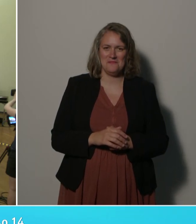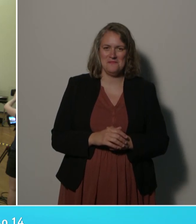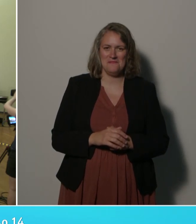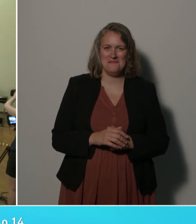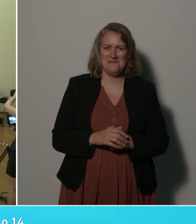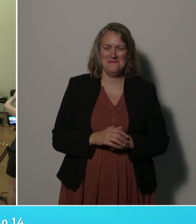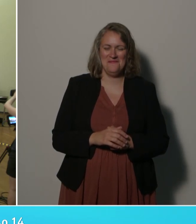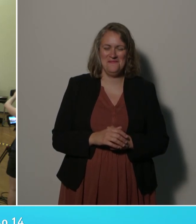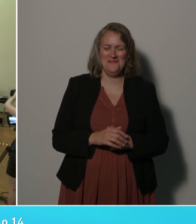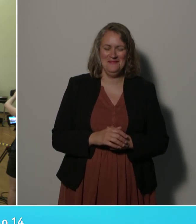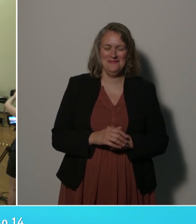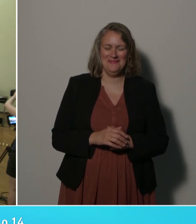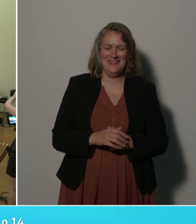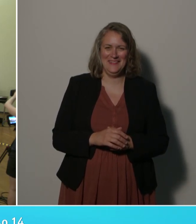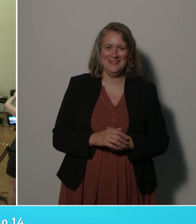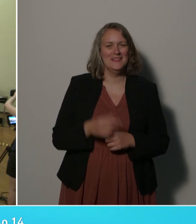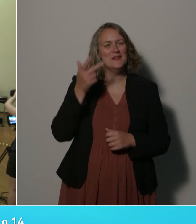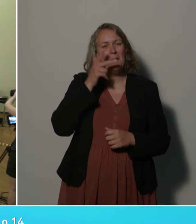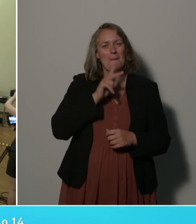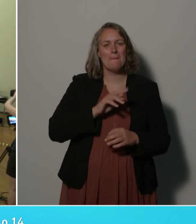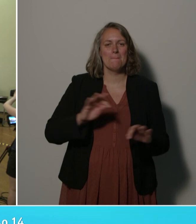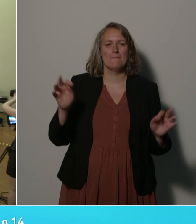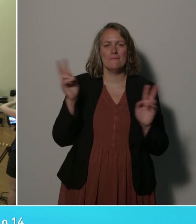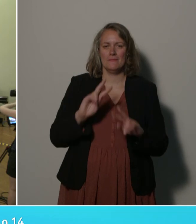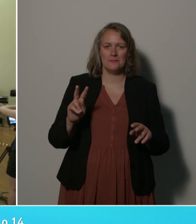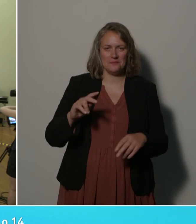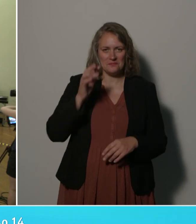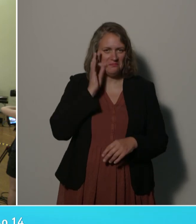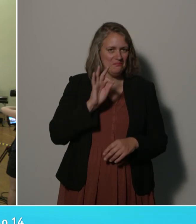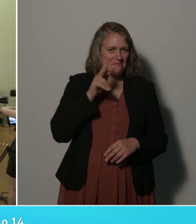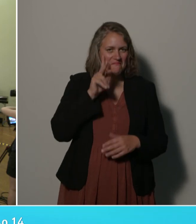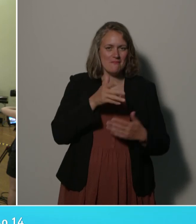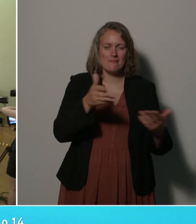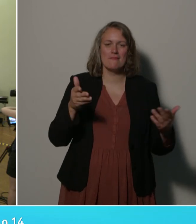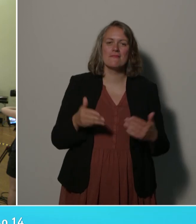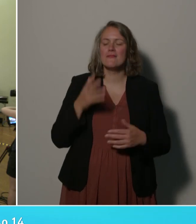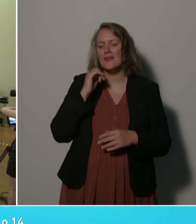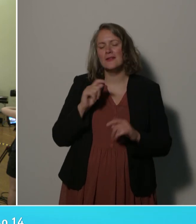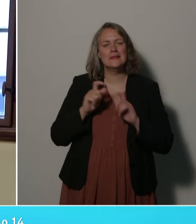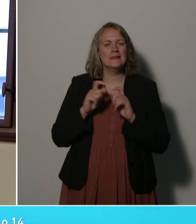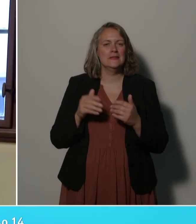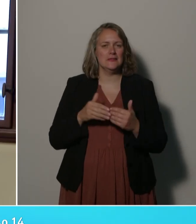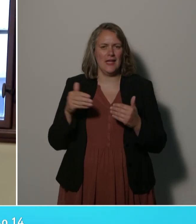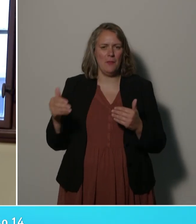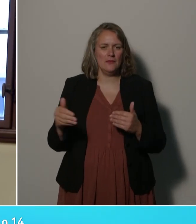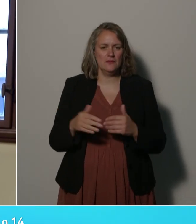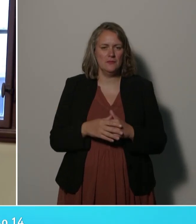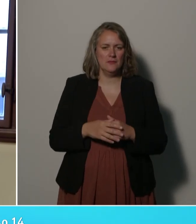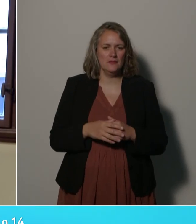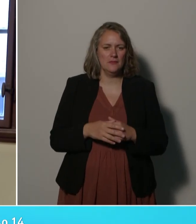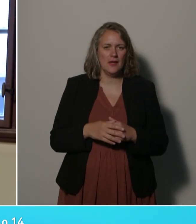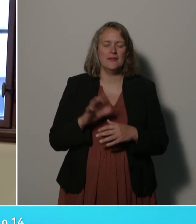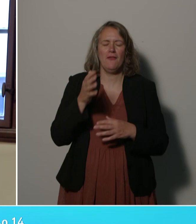Ja, sehr geehrte Damen und Herren, ich möchte gern kurz auf die Nachfragen eingehen und dann aber wirklich noch